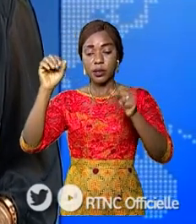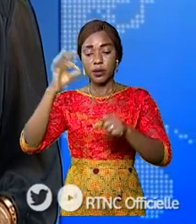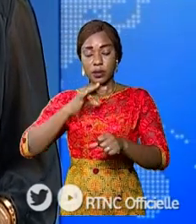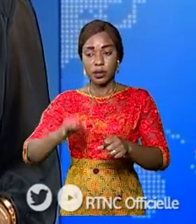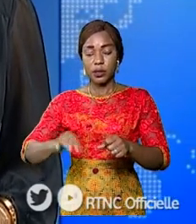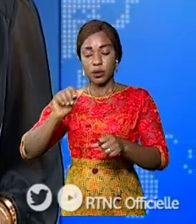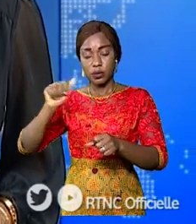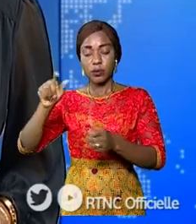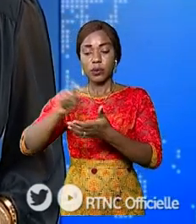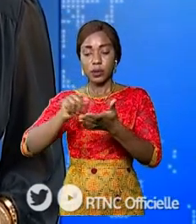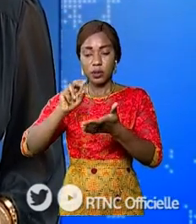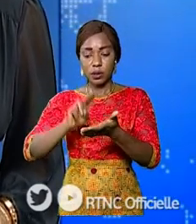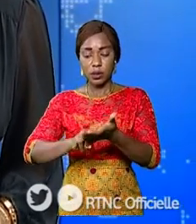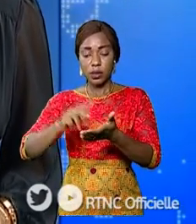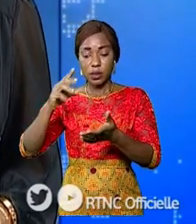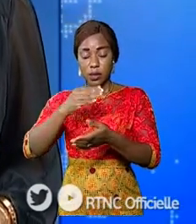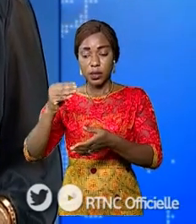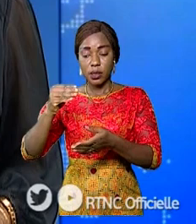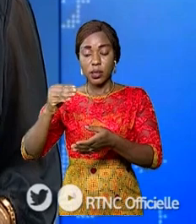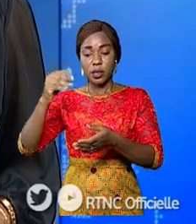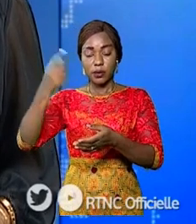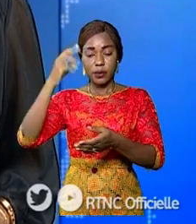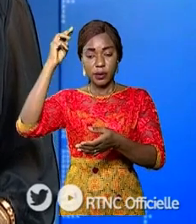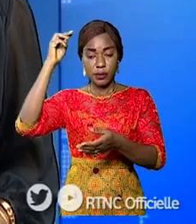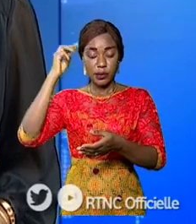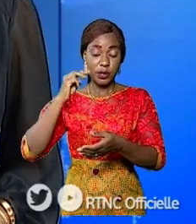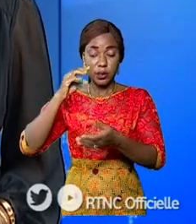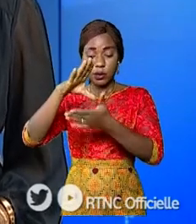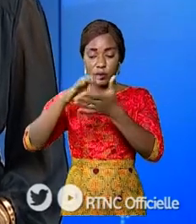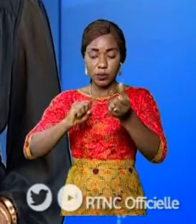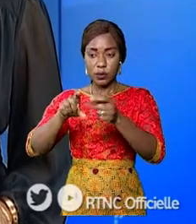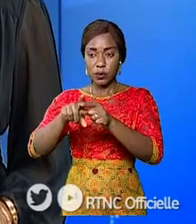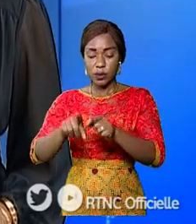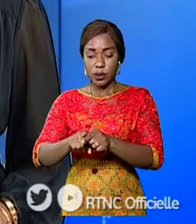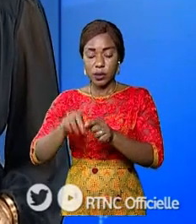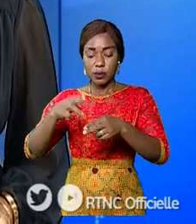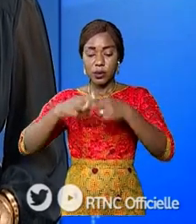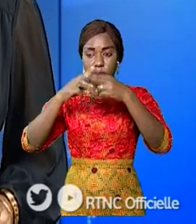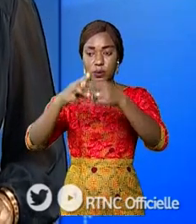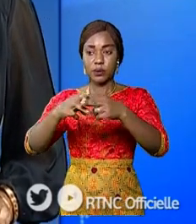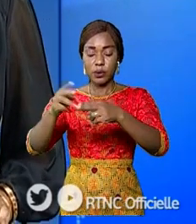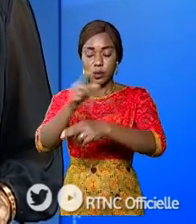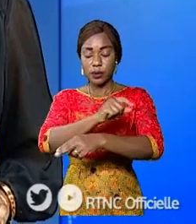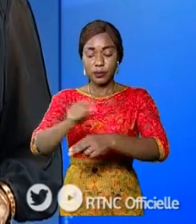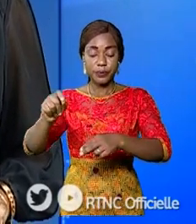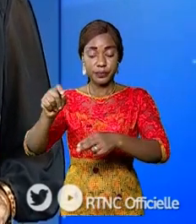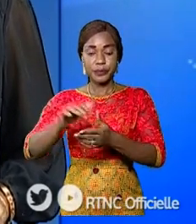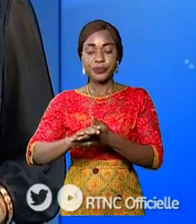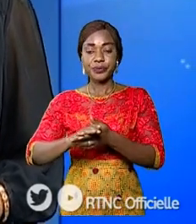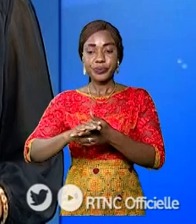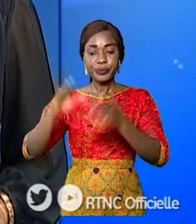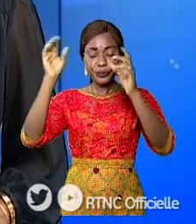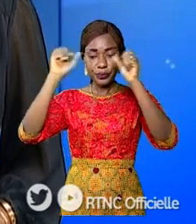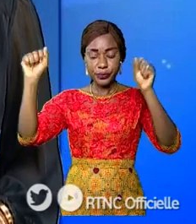ministre, pour copie certifiée conforme à l'original, le 23 septembre 2020. Le cabinet du président de la République, le